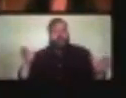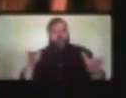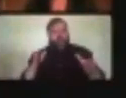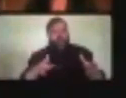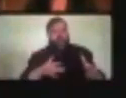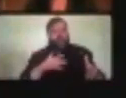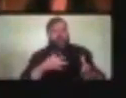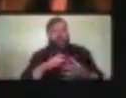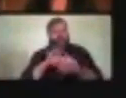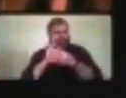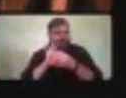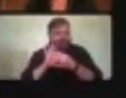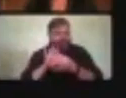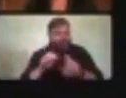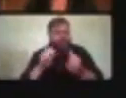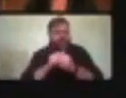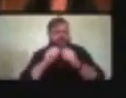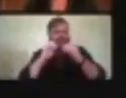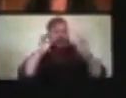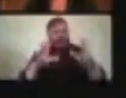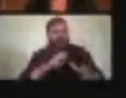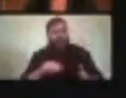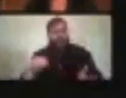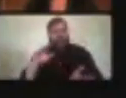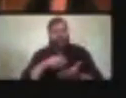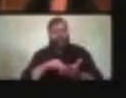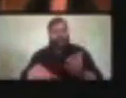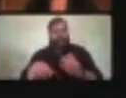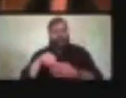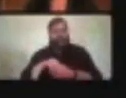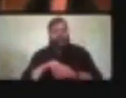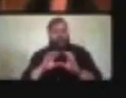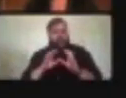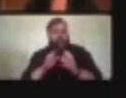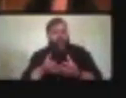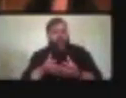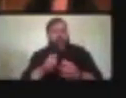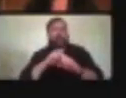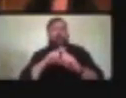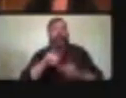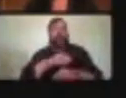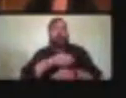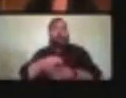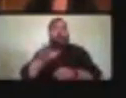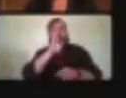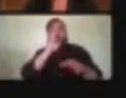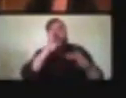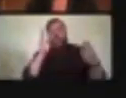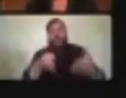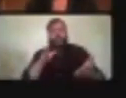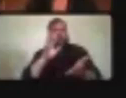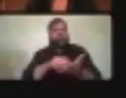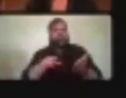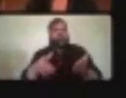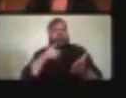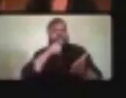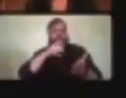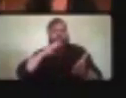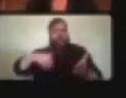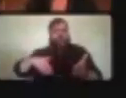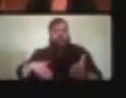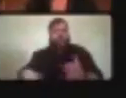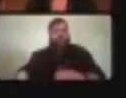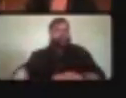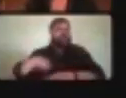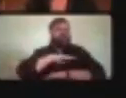shule ili waweze kujihisi kuwa hao ni mmoja wetu. Na kufikia sasa